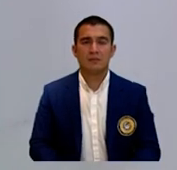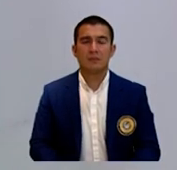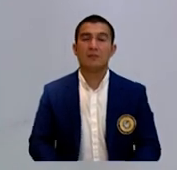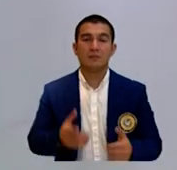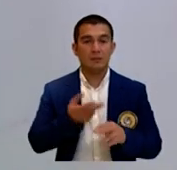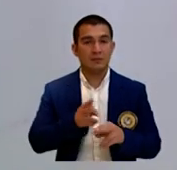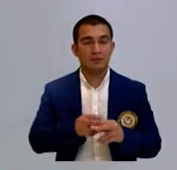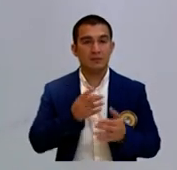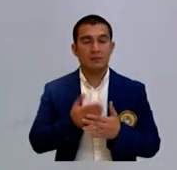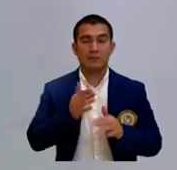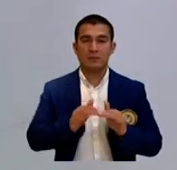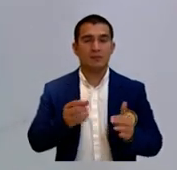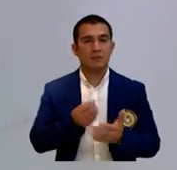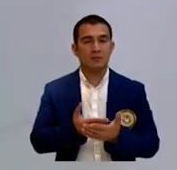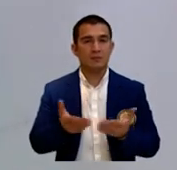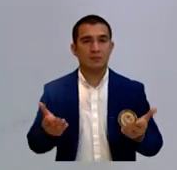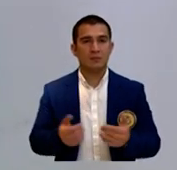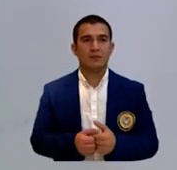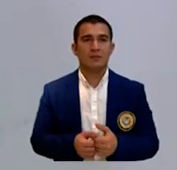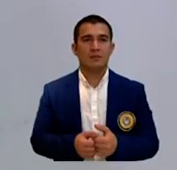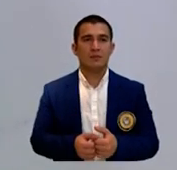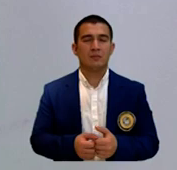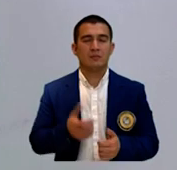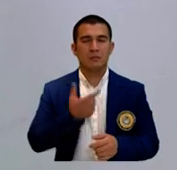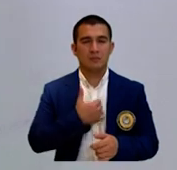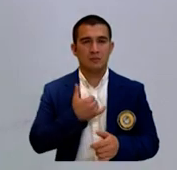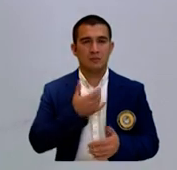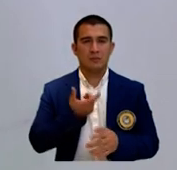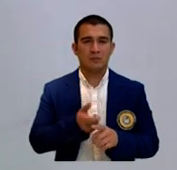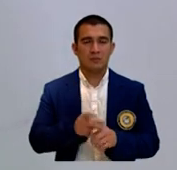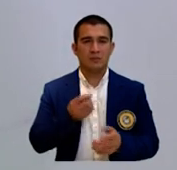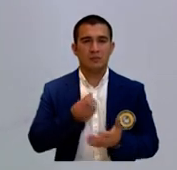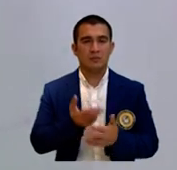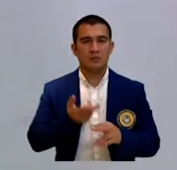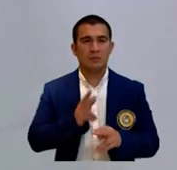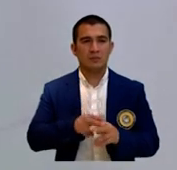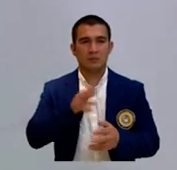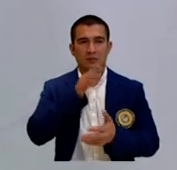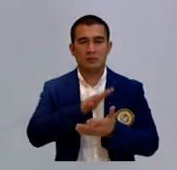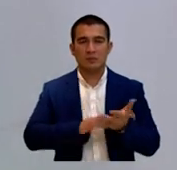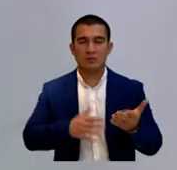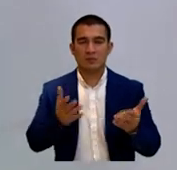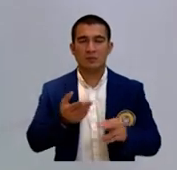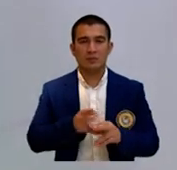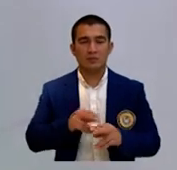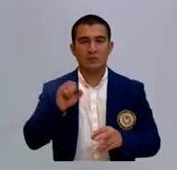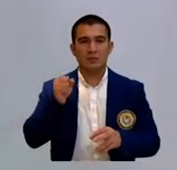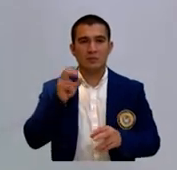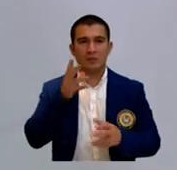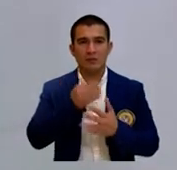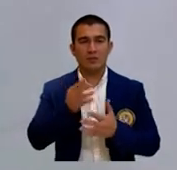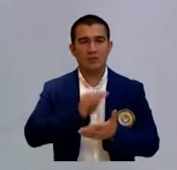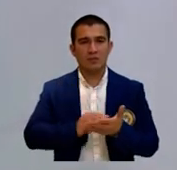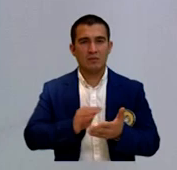Bu o'quvchilar ulug' buyuk bu davrda yashab ijod qilgan adabiyot